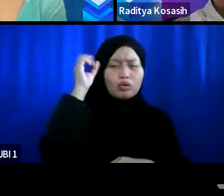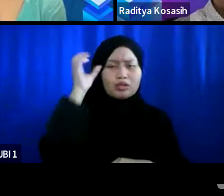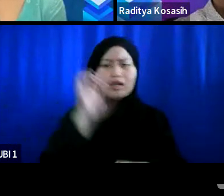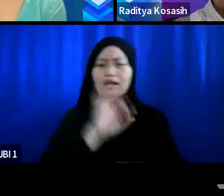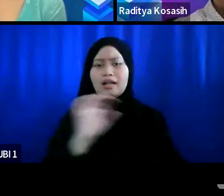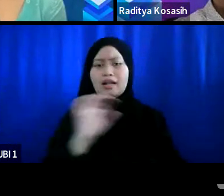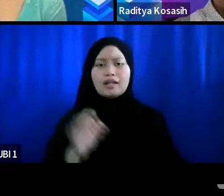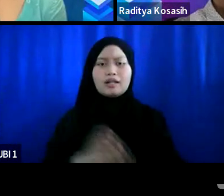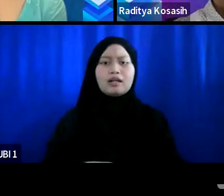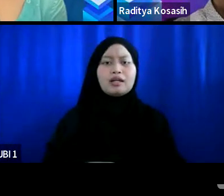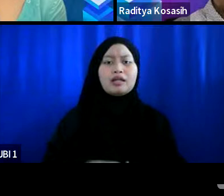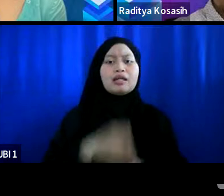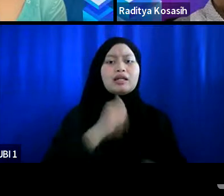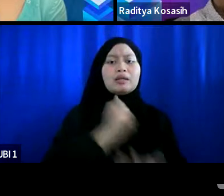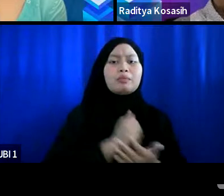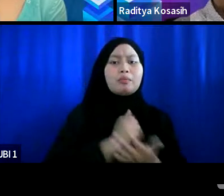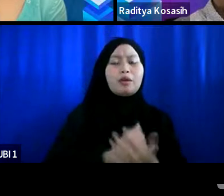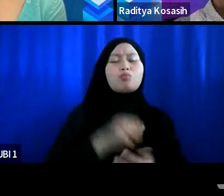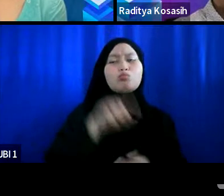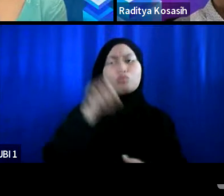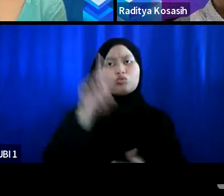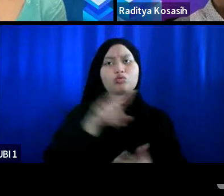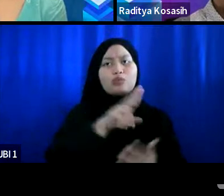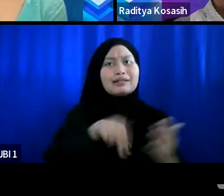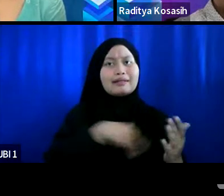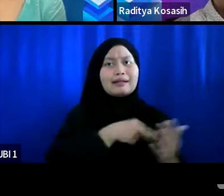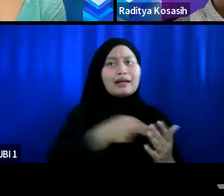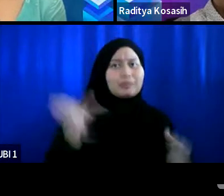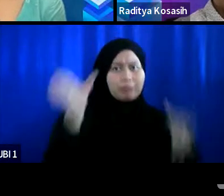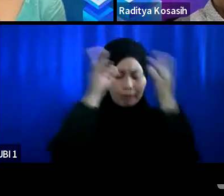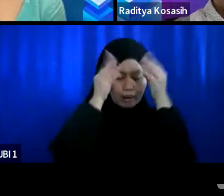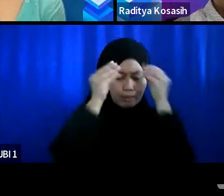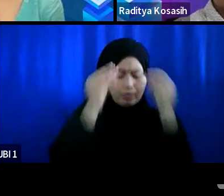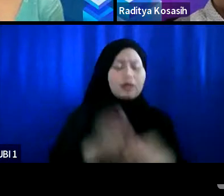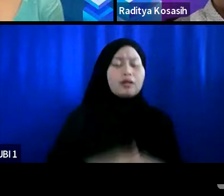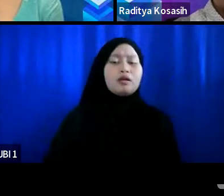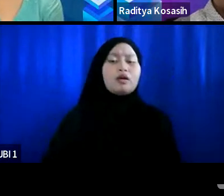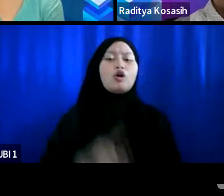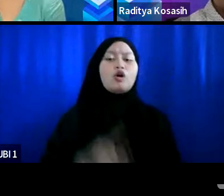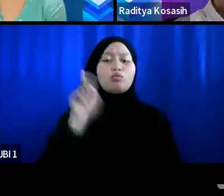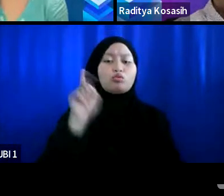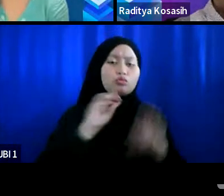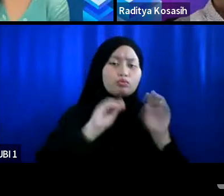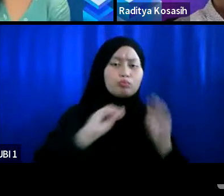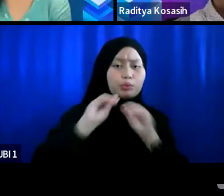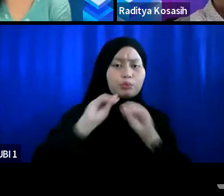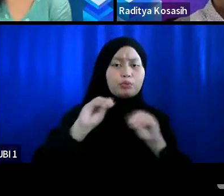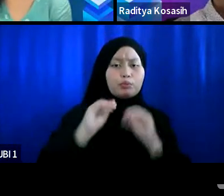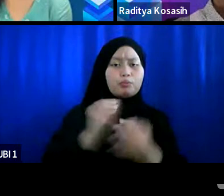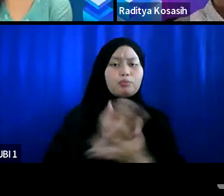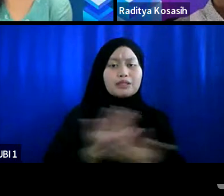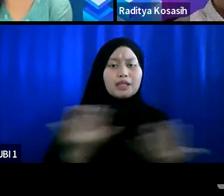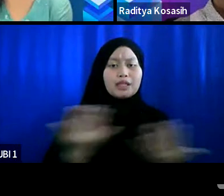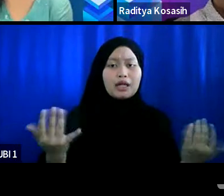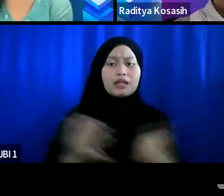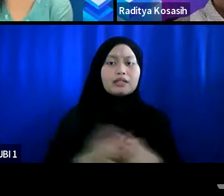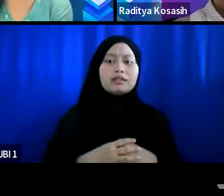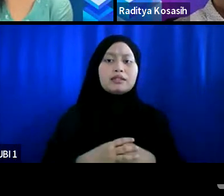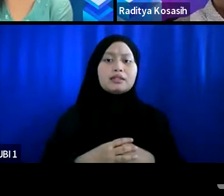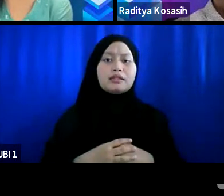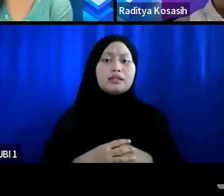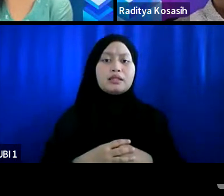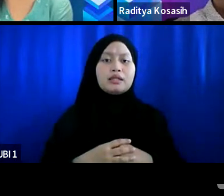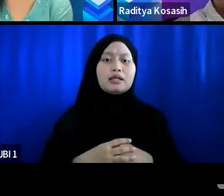ini perlu iterasi ya Jadi kita sepenuh ritme dipacu masyarakat jadi salah satu faktor keberhasilan